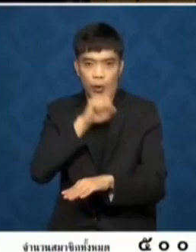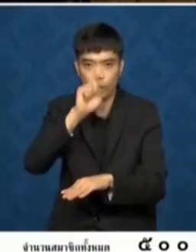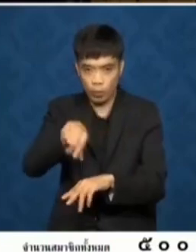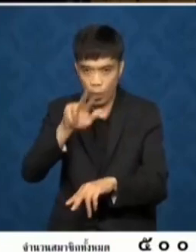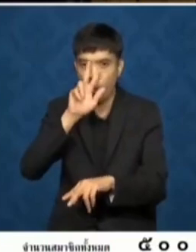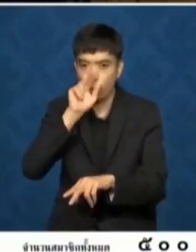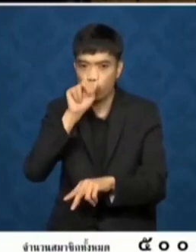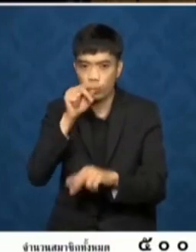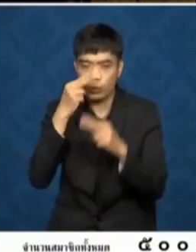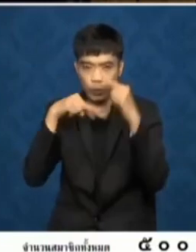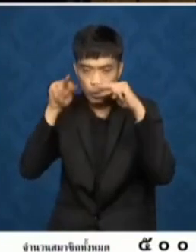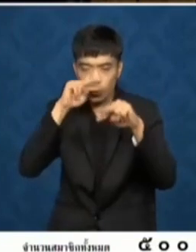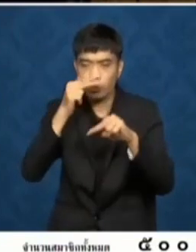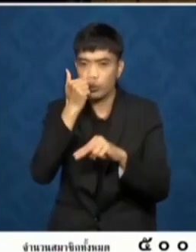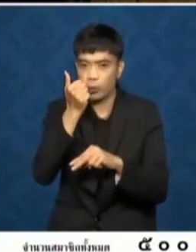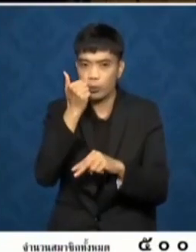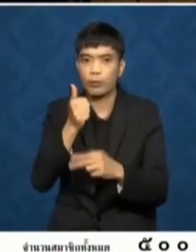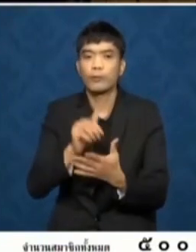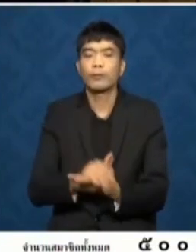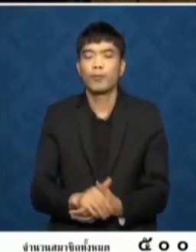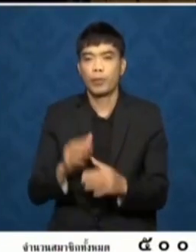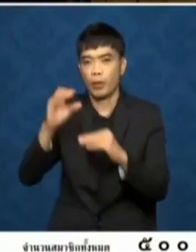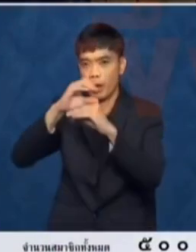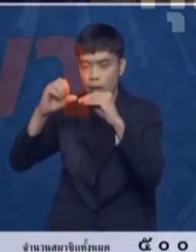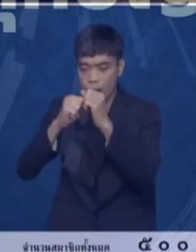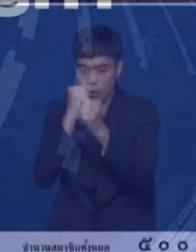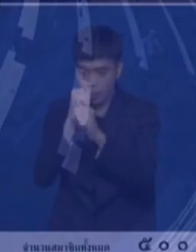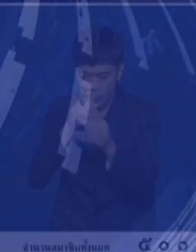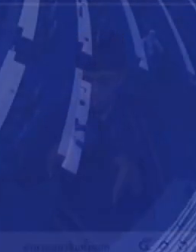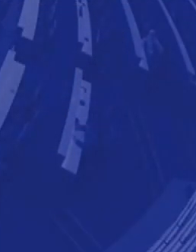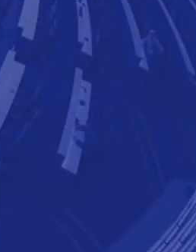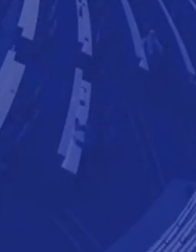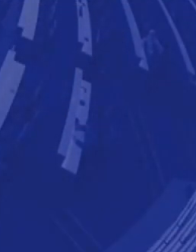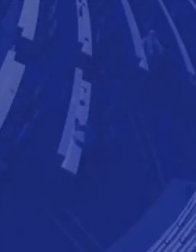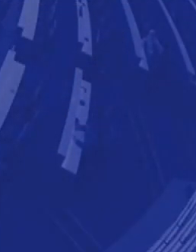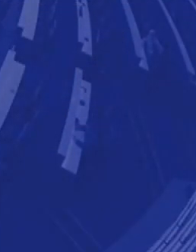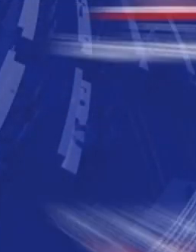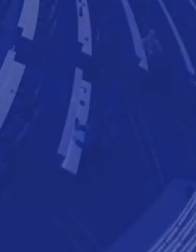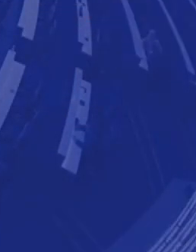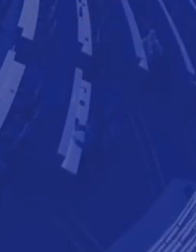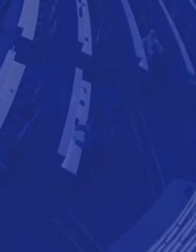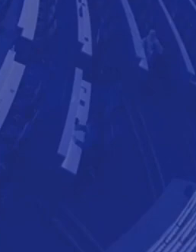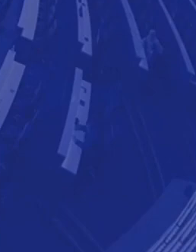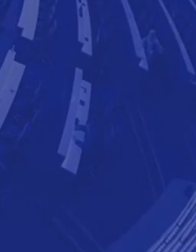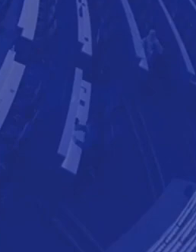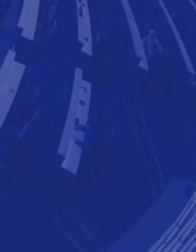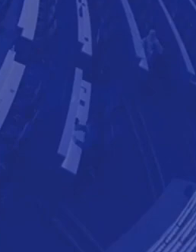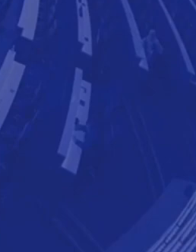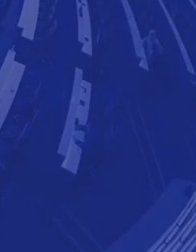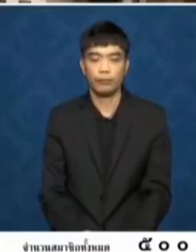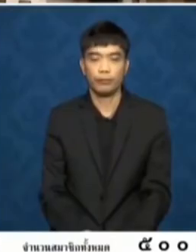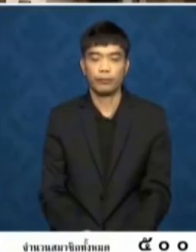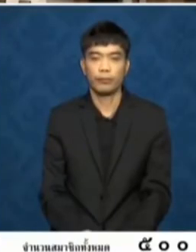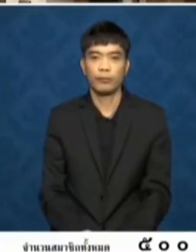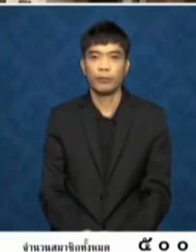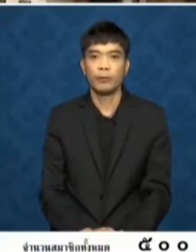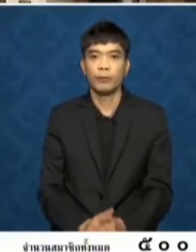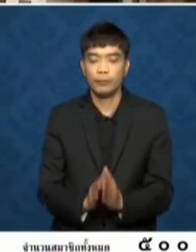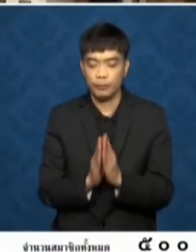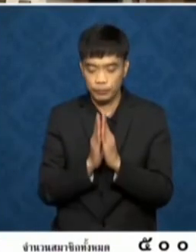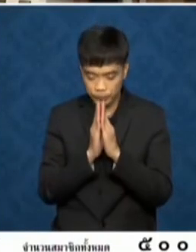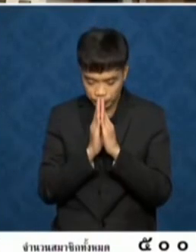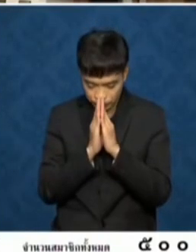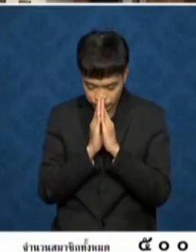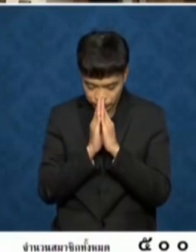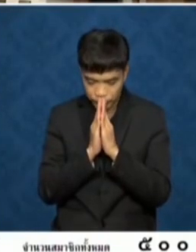เทศกาลสงกรานต์ด้วยครับของการก่อสร้างถนนพระราม 2นะครับเรียนท่านประธาน